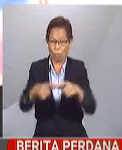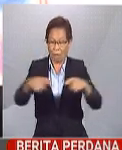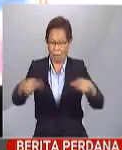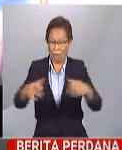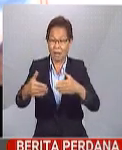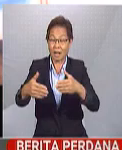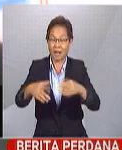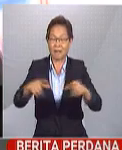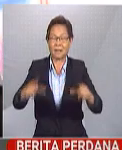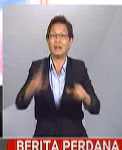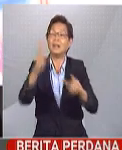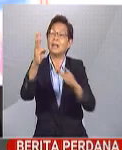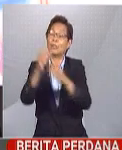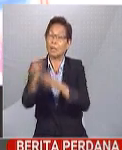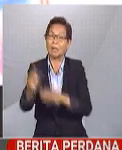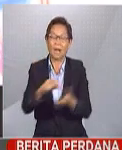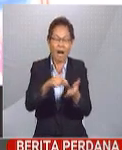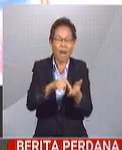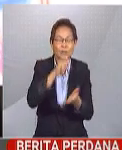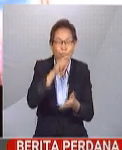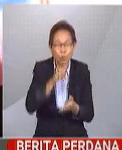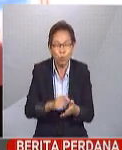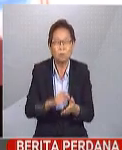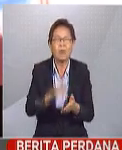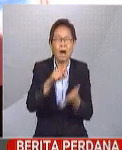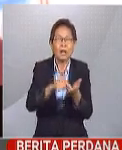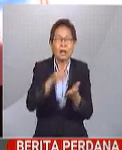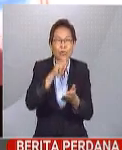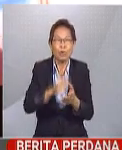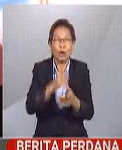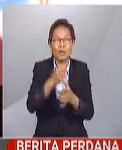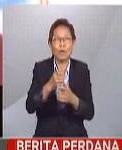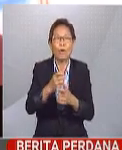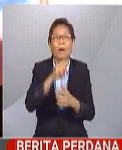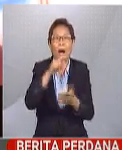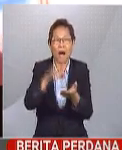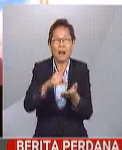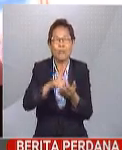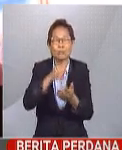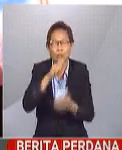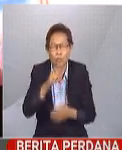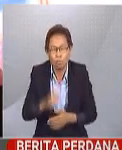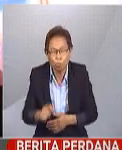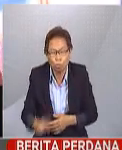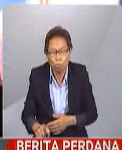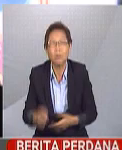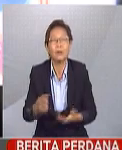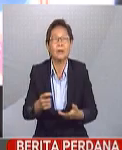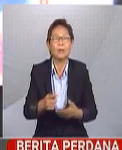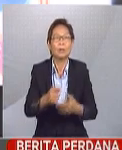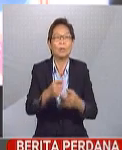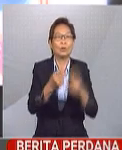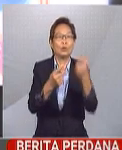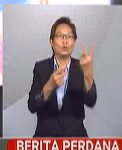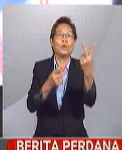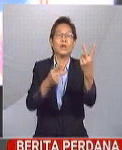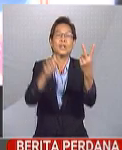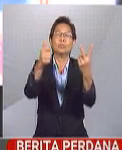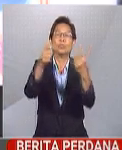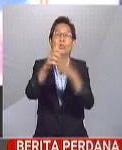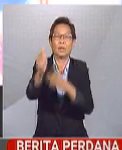RM6. Ayam tua ataupun ayam pencen kami jual dengan harga 2 ekor